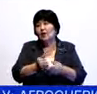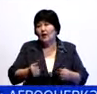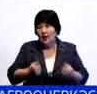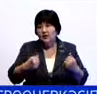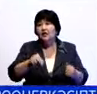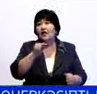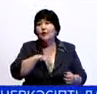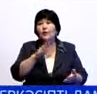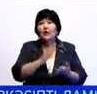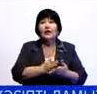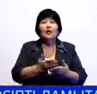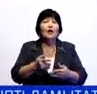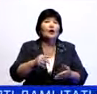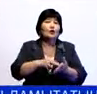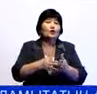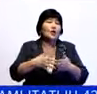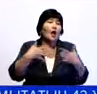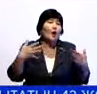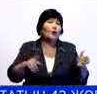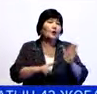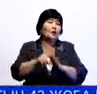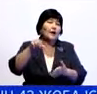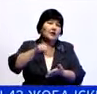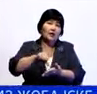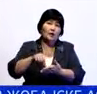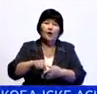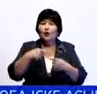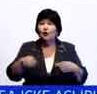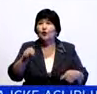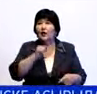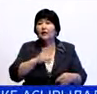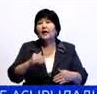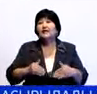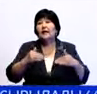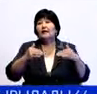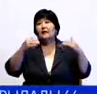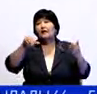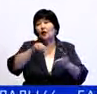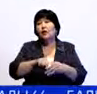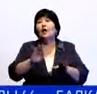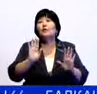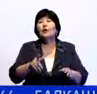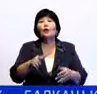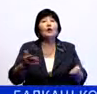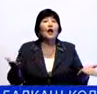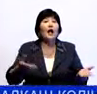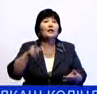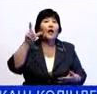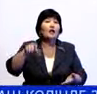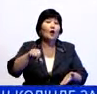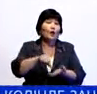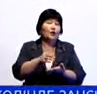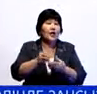қажырлы еңбек еткен. Жүздеген ауқымды бастамаларға ұйытқы болып, түрлі қызметтік сатылардан өтті. Бірақ ол қандай лауазымда жүрсе